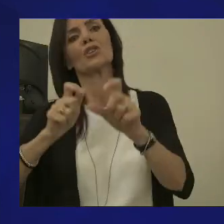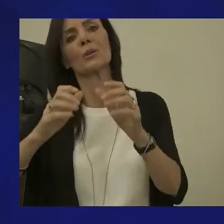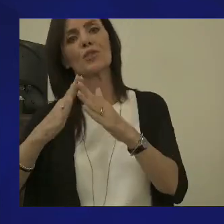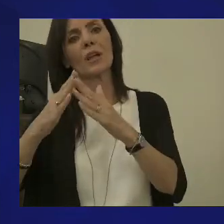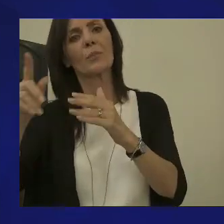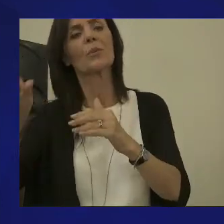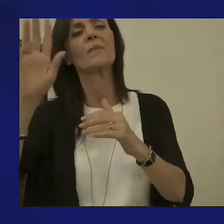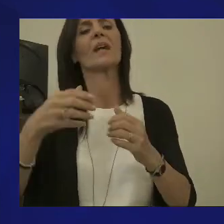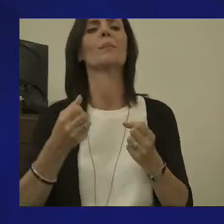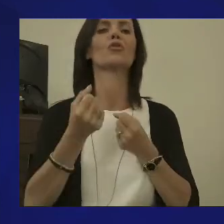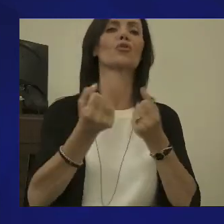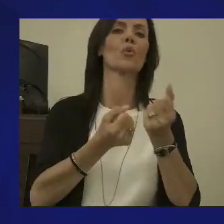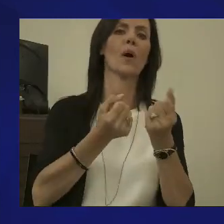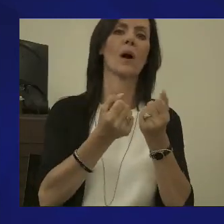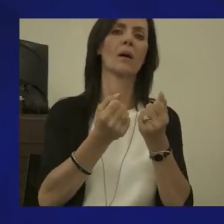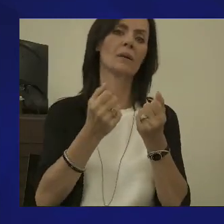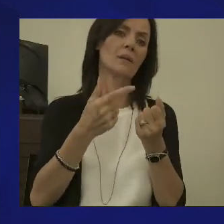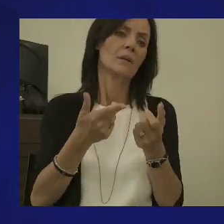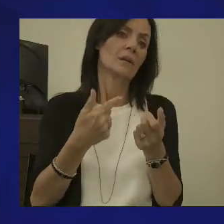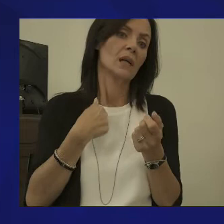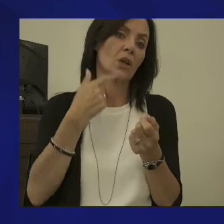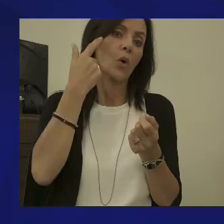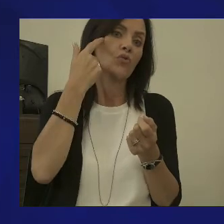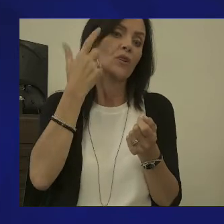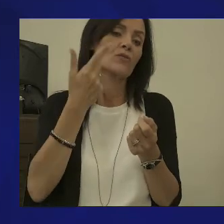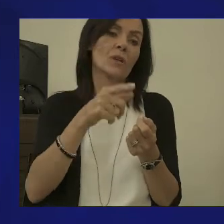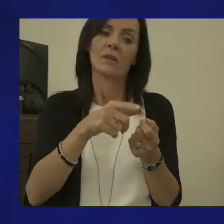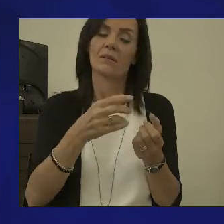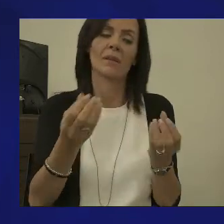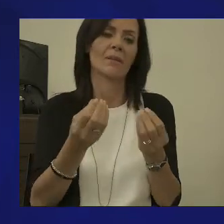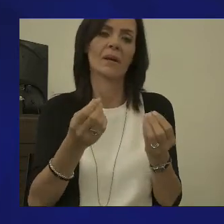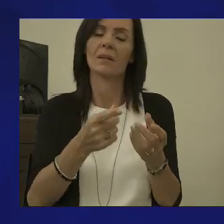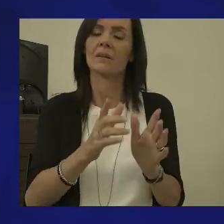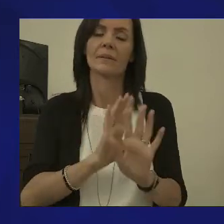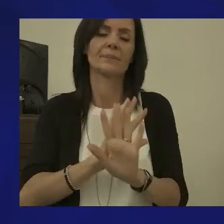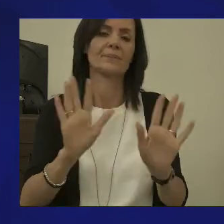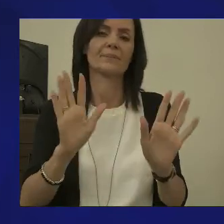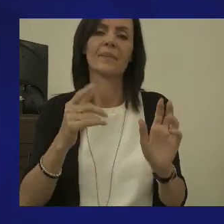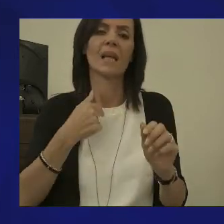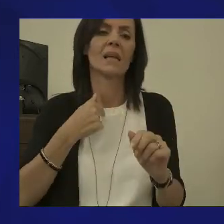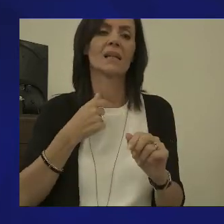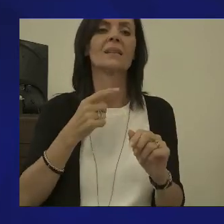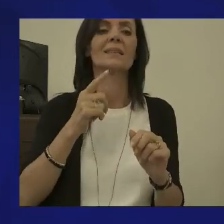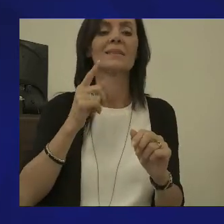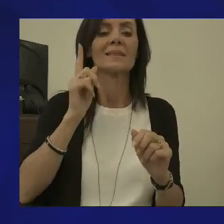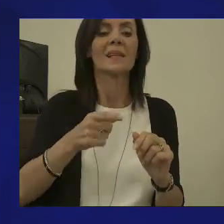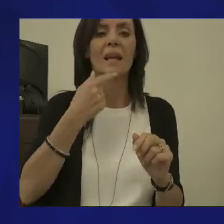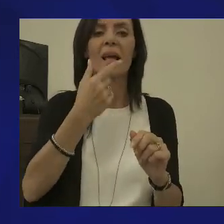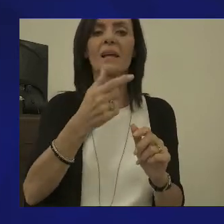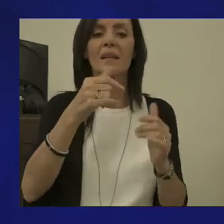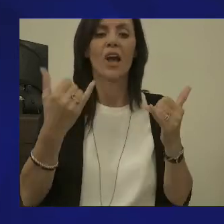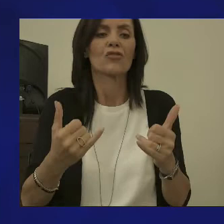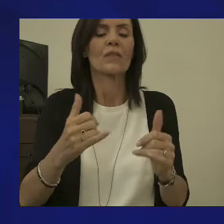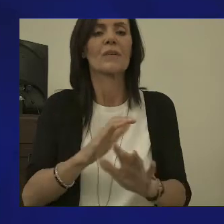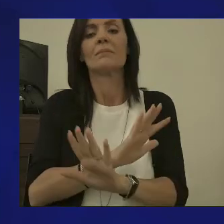תנועה? אני לא יודע. נראה לי שכל הדבר הזה הוא הזוי לחלוטין. אנחנו צריכים להגיד ברגע זה